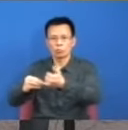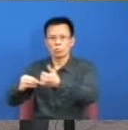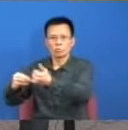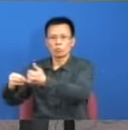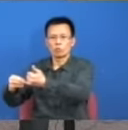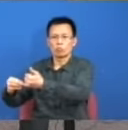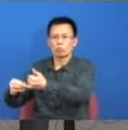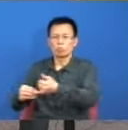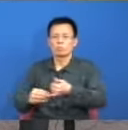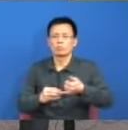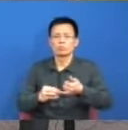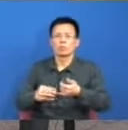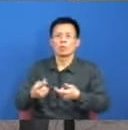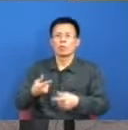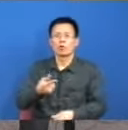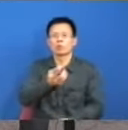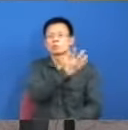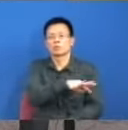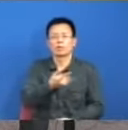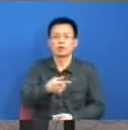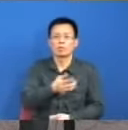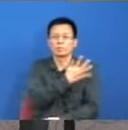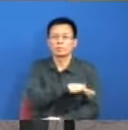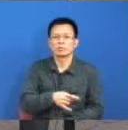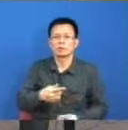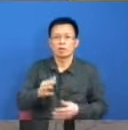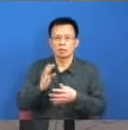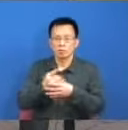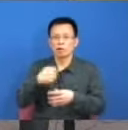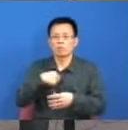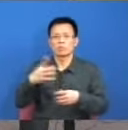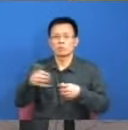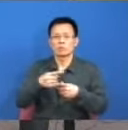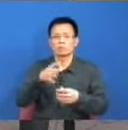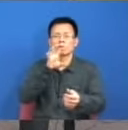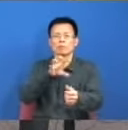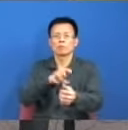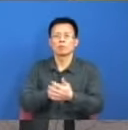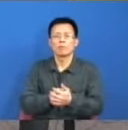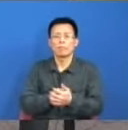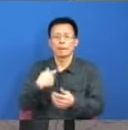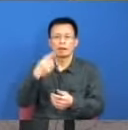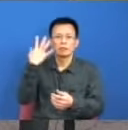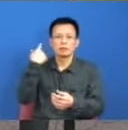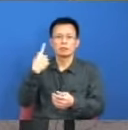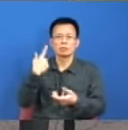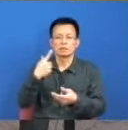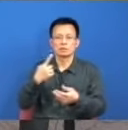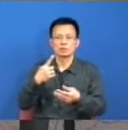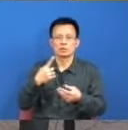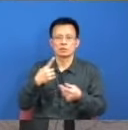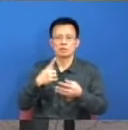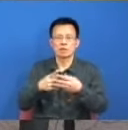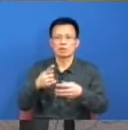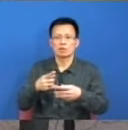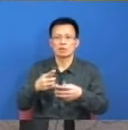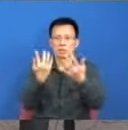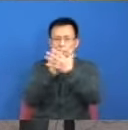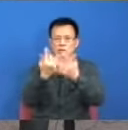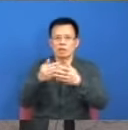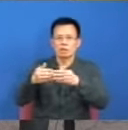期。咁咧，當然咧，我當佢冇料到啦，因為我都唔係第一次俾人告啦。我喺佳藝電視嘅時候咧，亦都帶領過好多同事